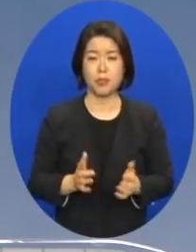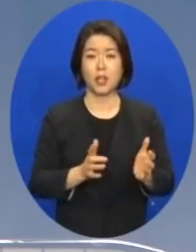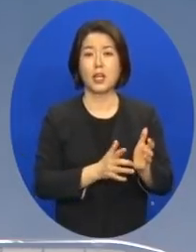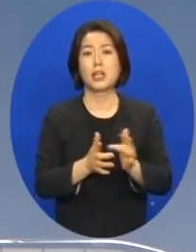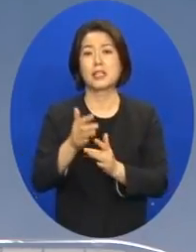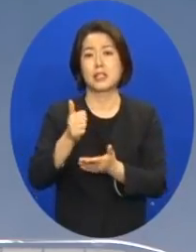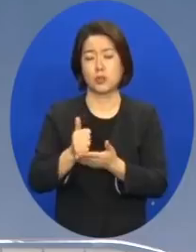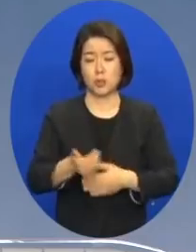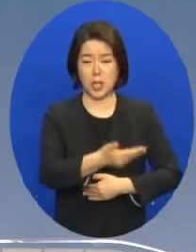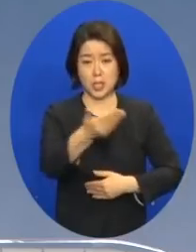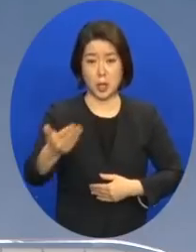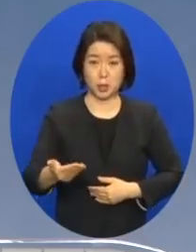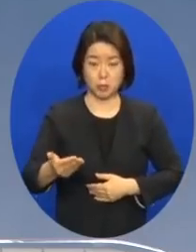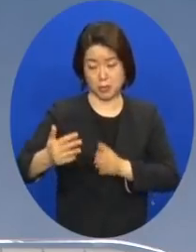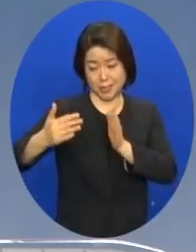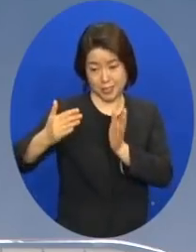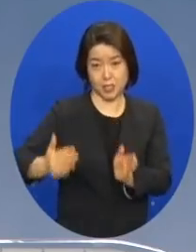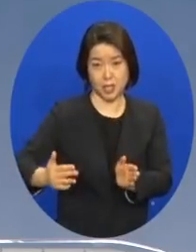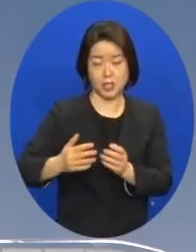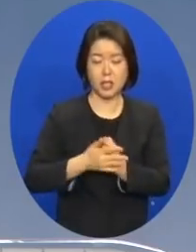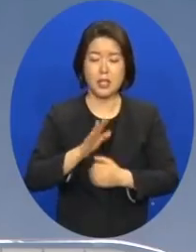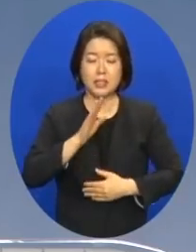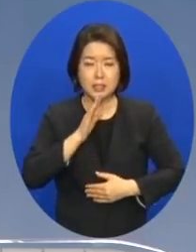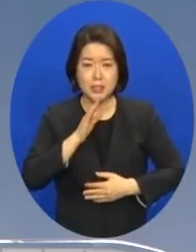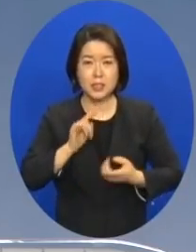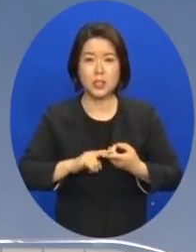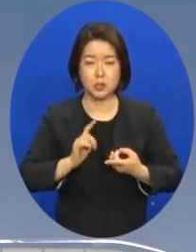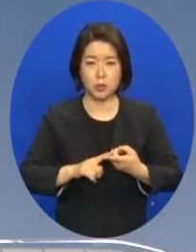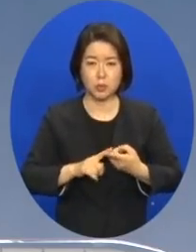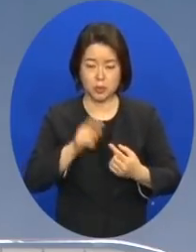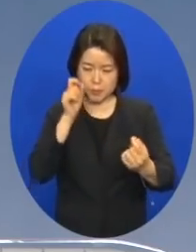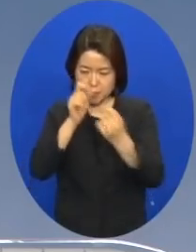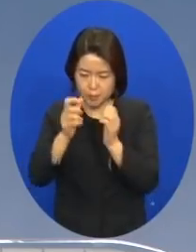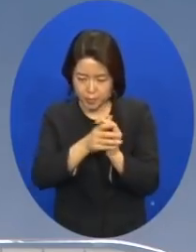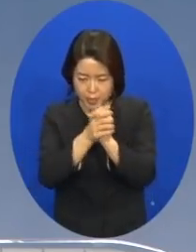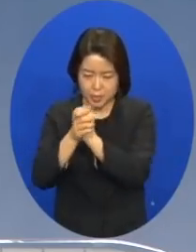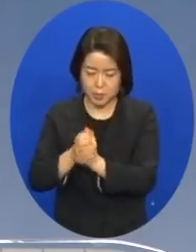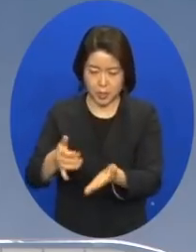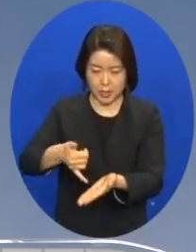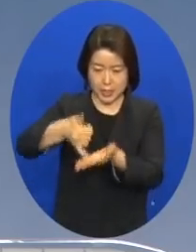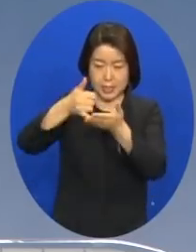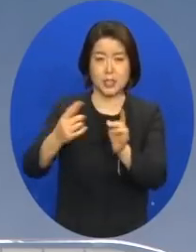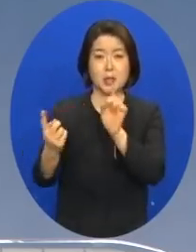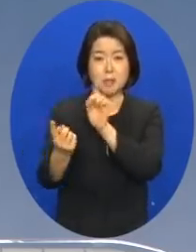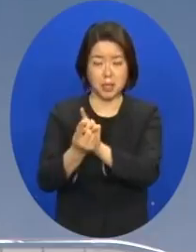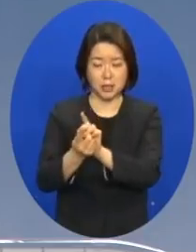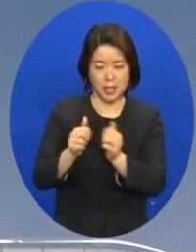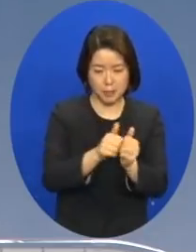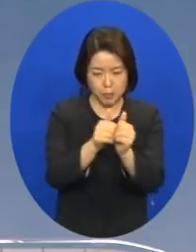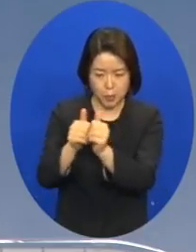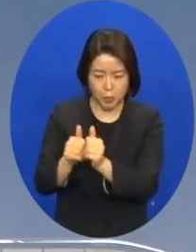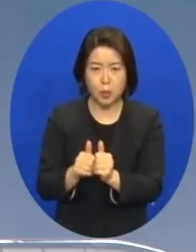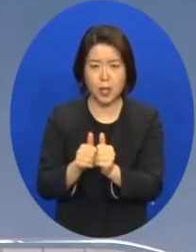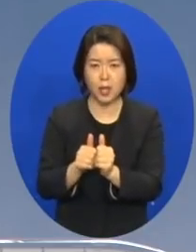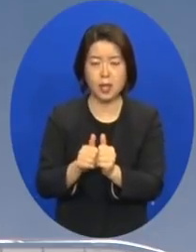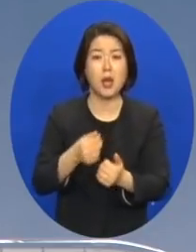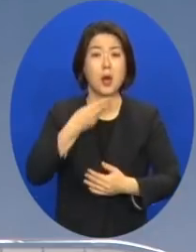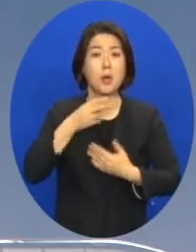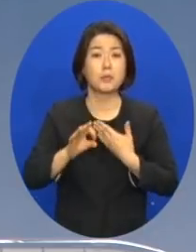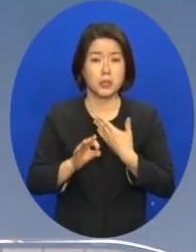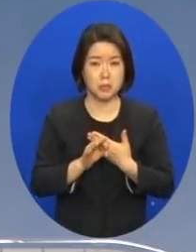예수님과 여러분 사이에 실질적으로 친밀한 인격적인 만남과 동행이